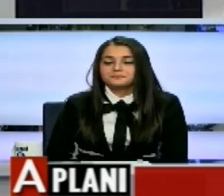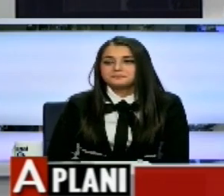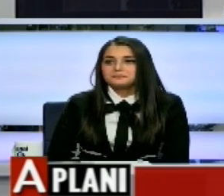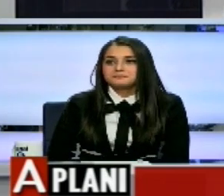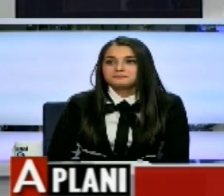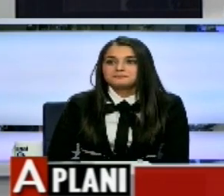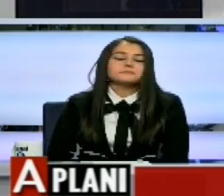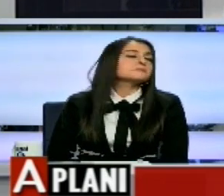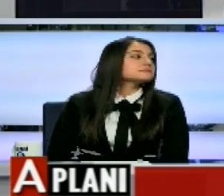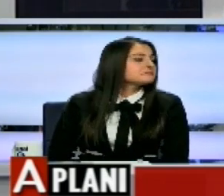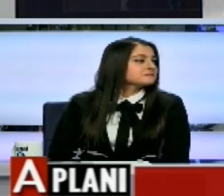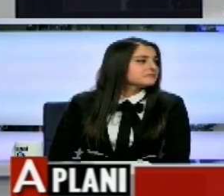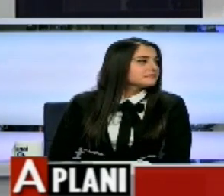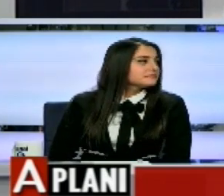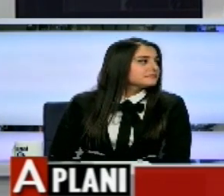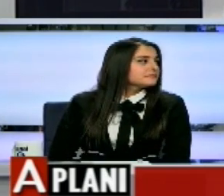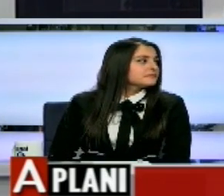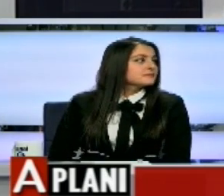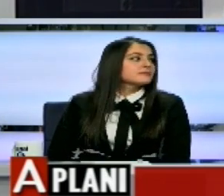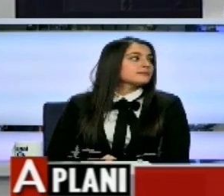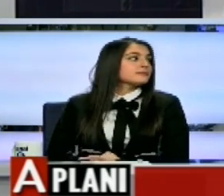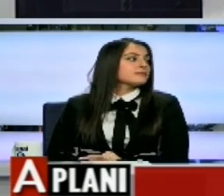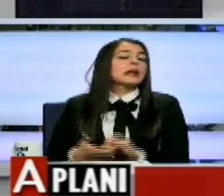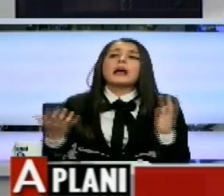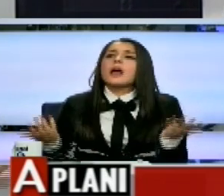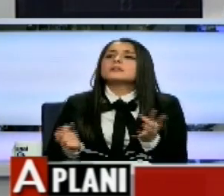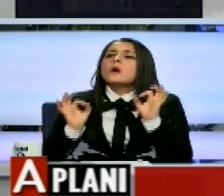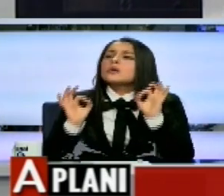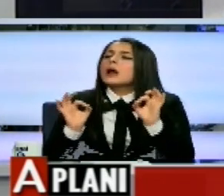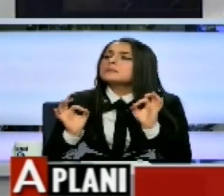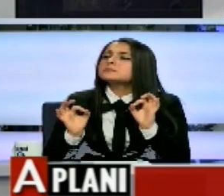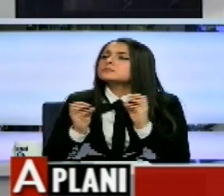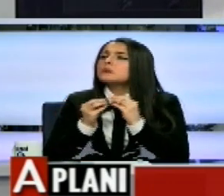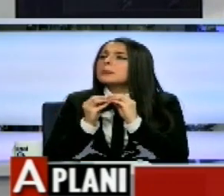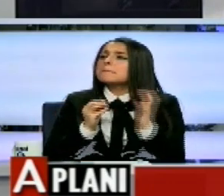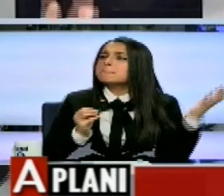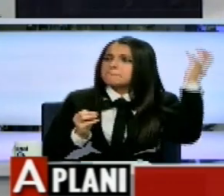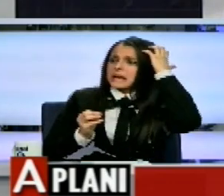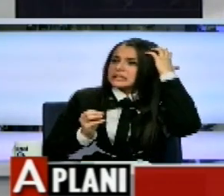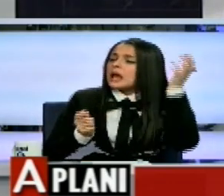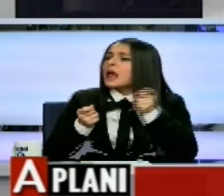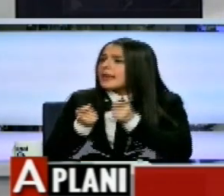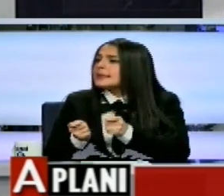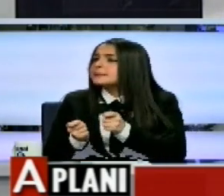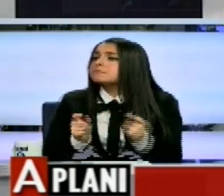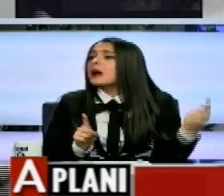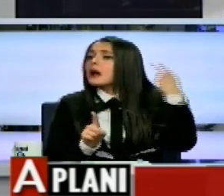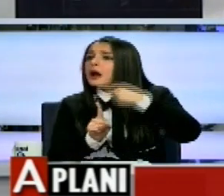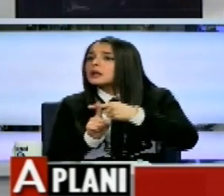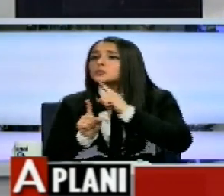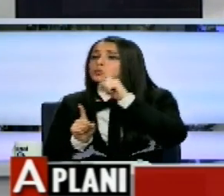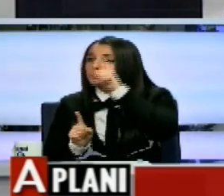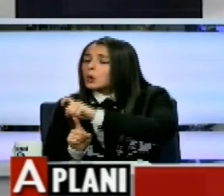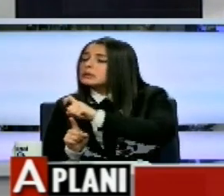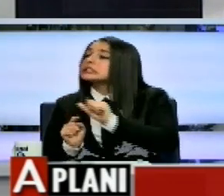Peki Beyza Hanım, en önemli herhalde sorun yaşadığınız yerin başı eğitimdir. Eğitim ayrıyeten soracağım. İkincisi de